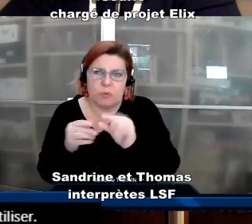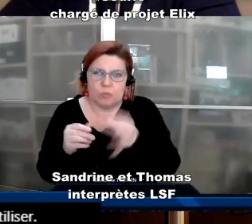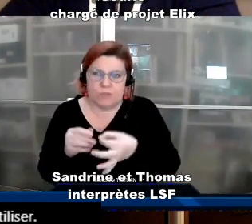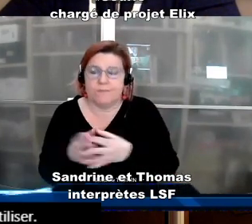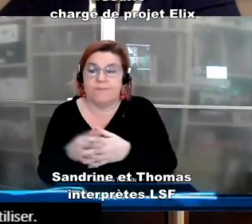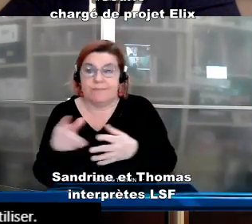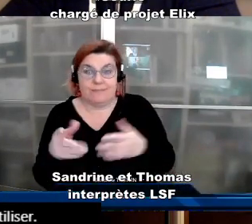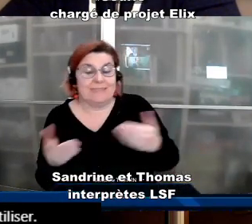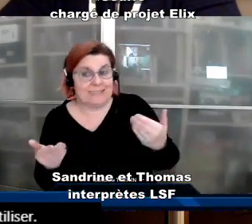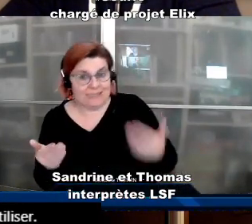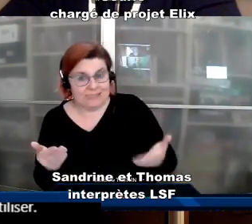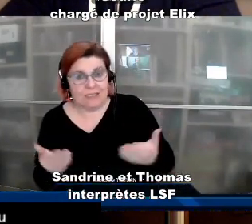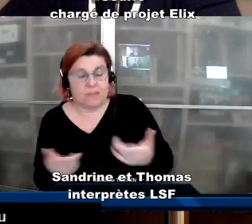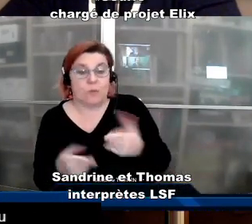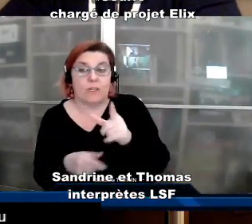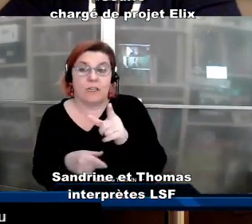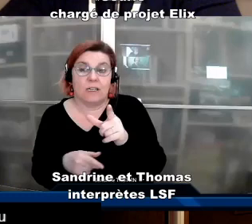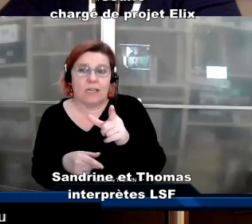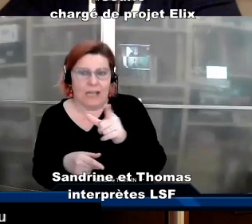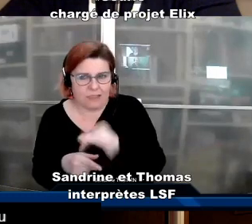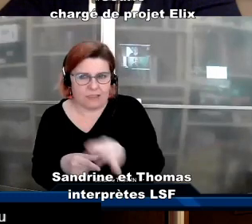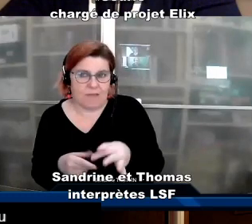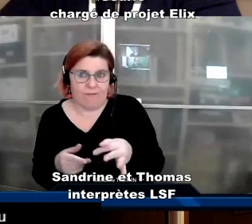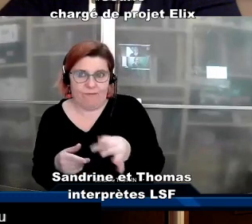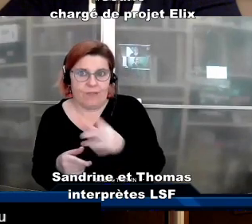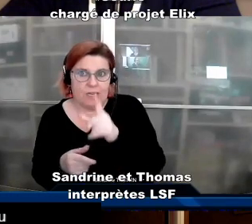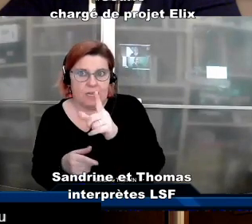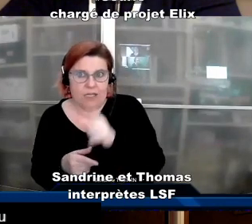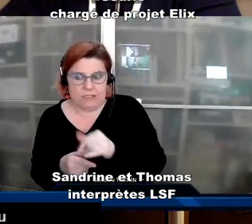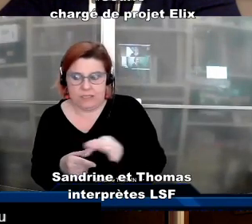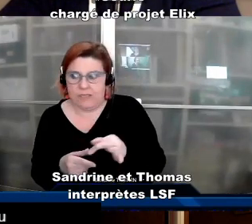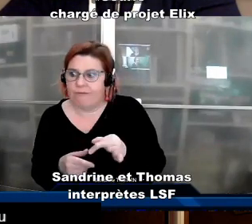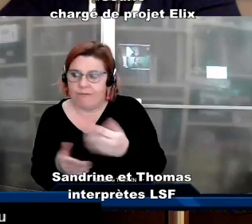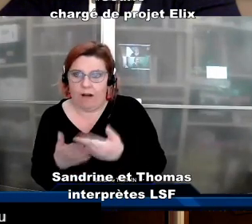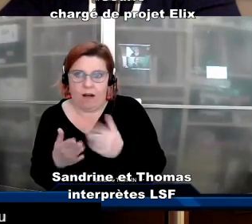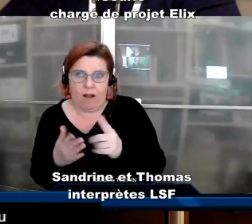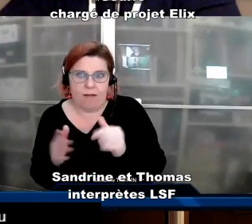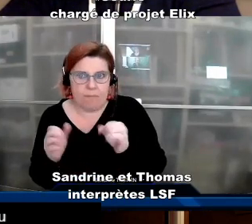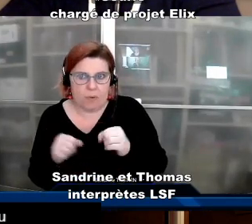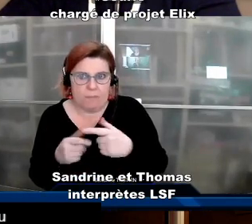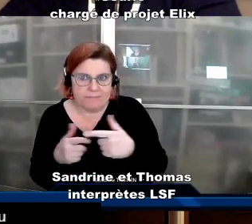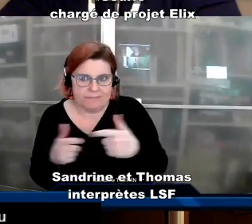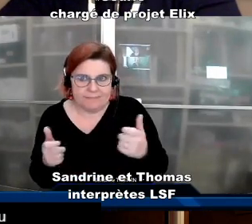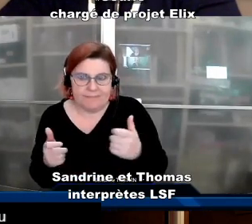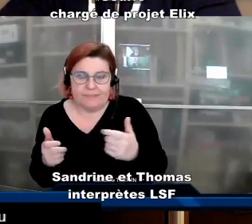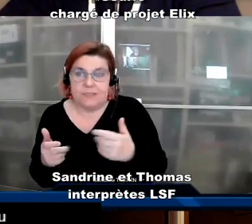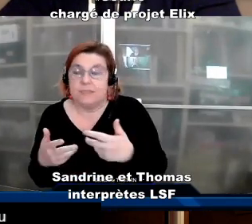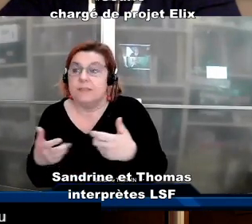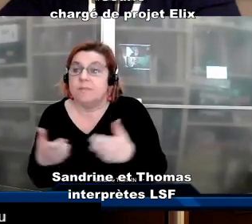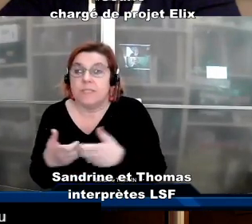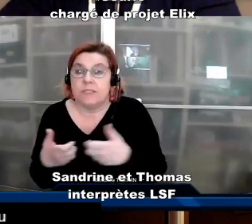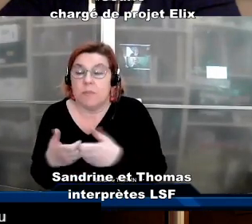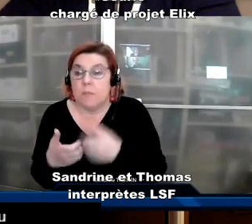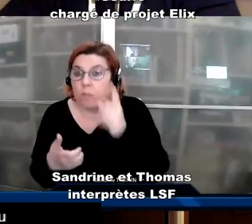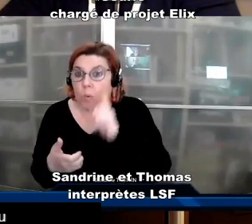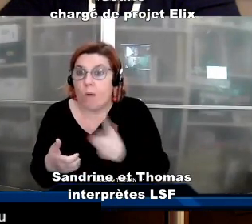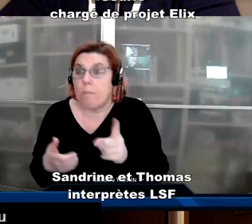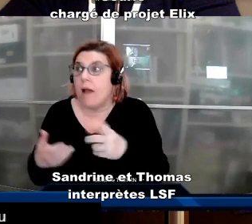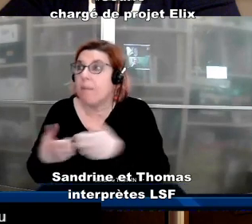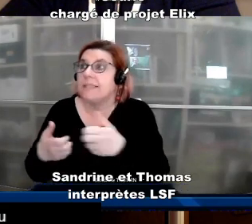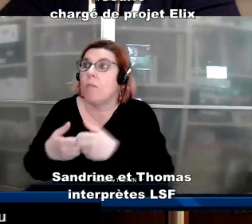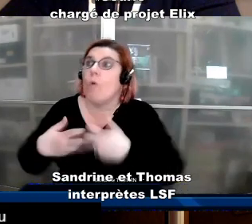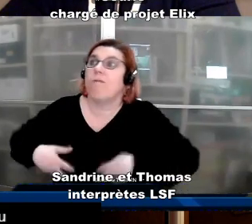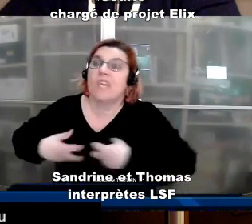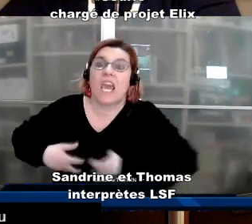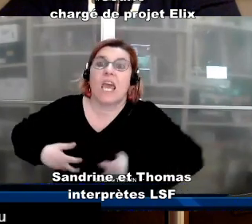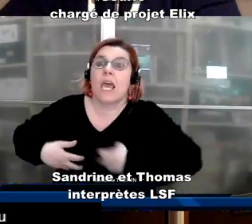Voilà, donc la LSF a aussi un potentiel, justement, qu'on pourrait utiliser, pourquoi pas un jour sur les chantiers, voir des ouvriers,